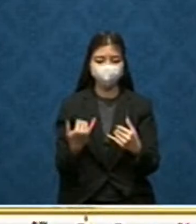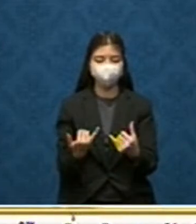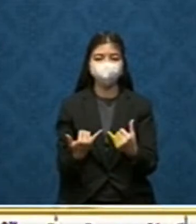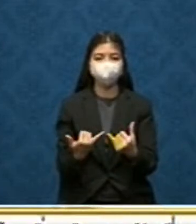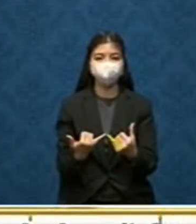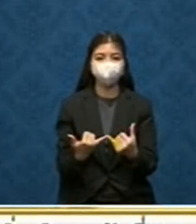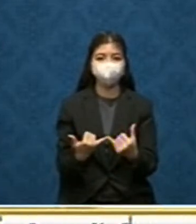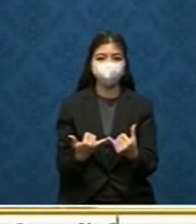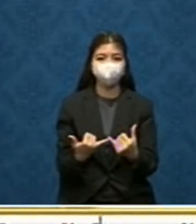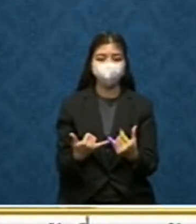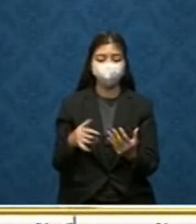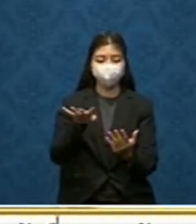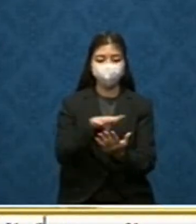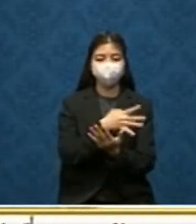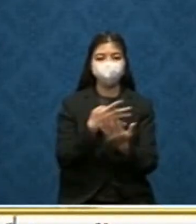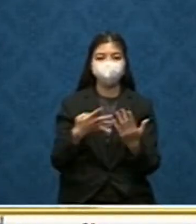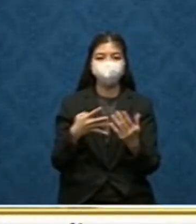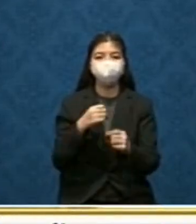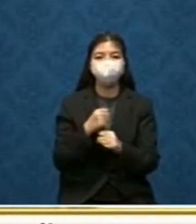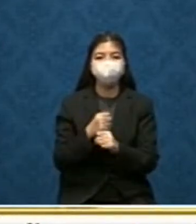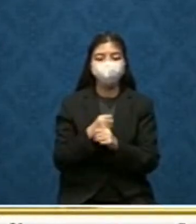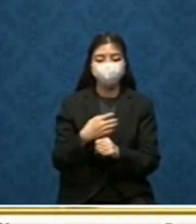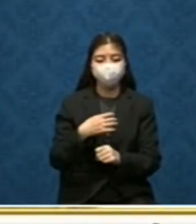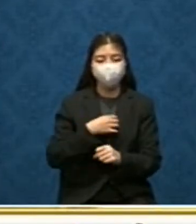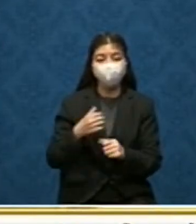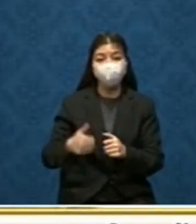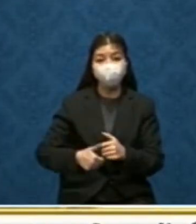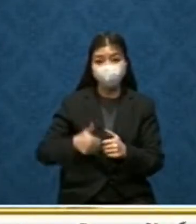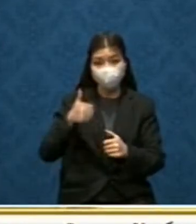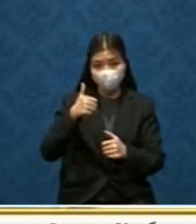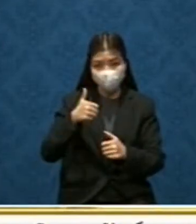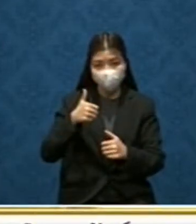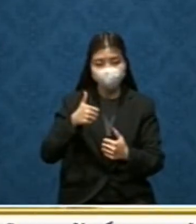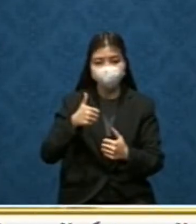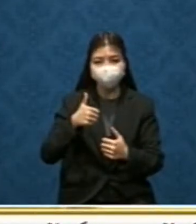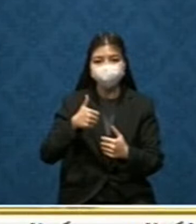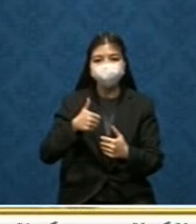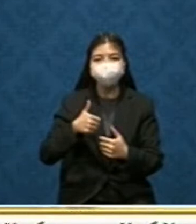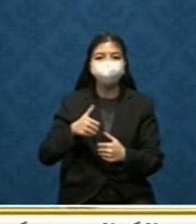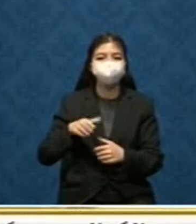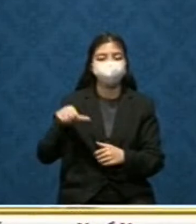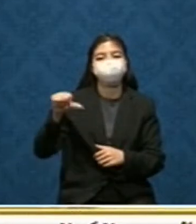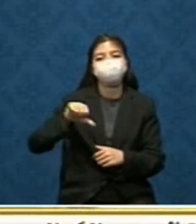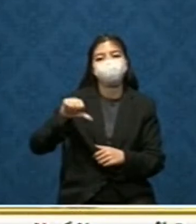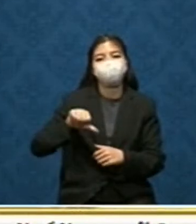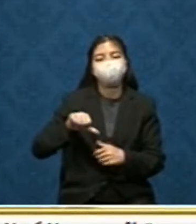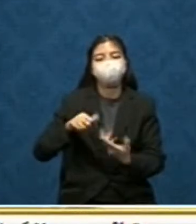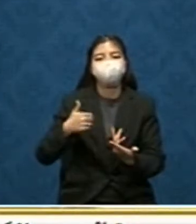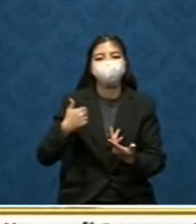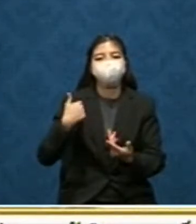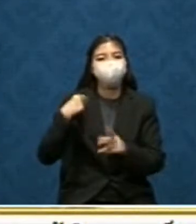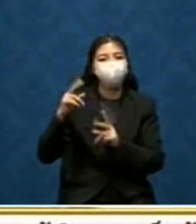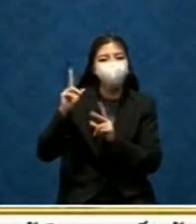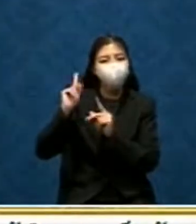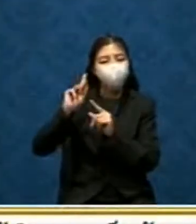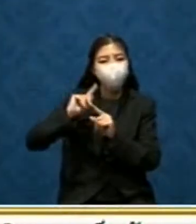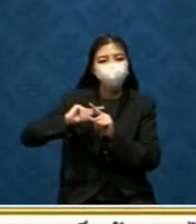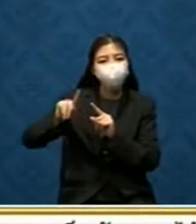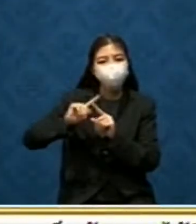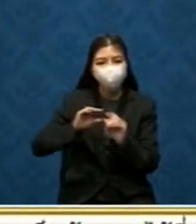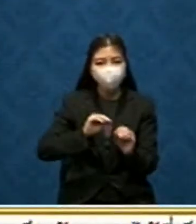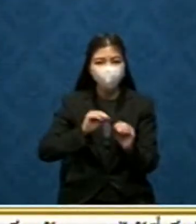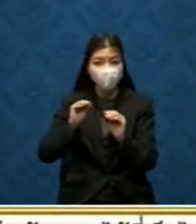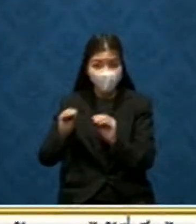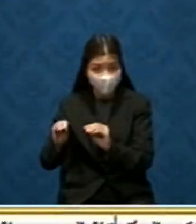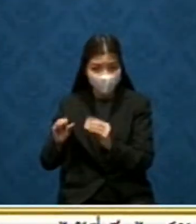วางแผนจะเอาชะนะกันแบบใ้เค็คัดข้วหรอรรพัศกี่จะเรื่อน